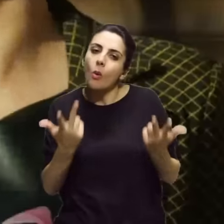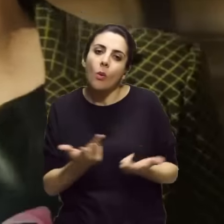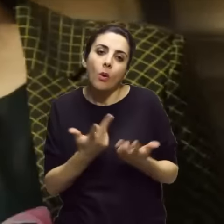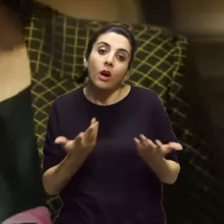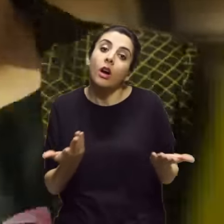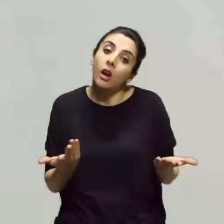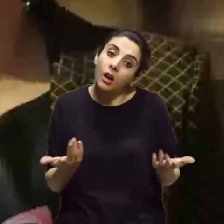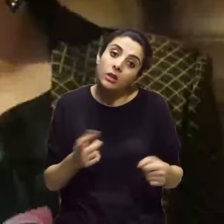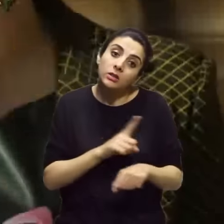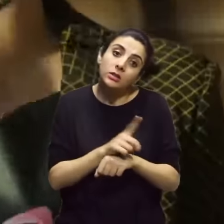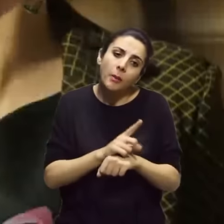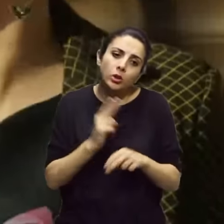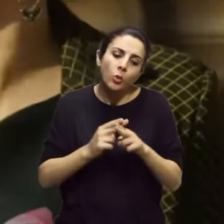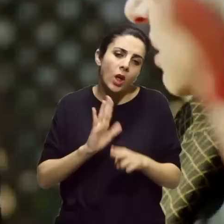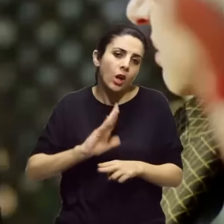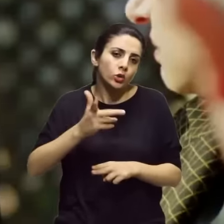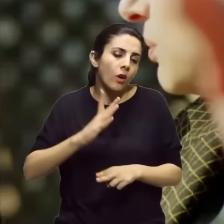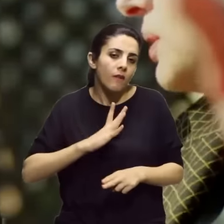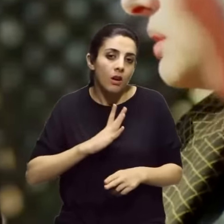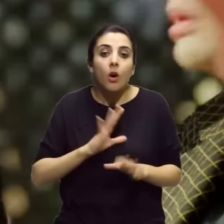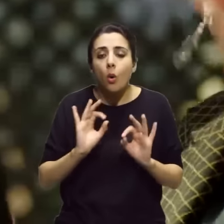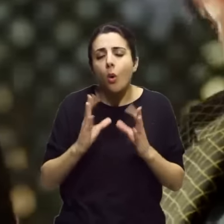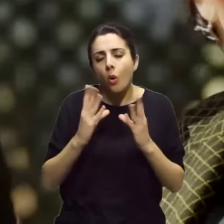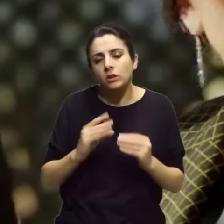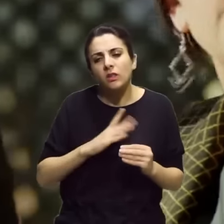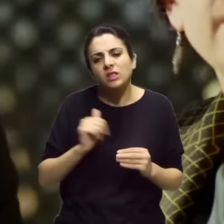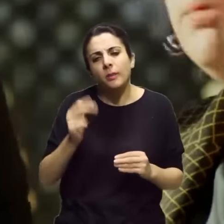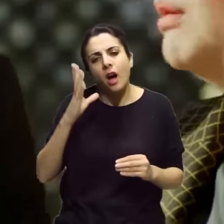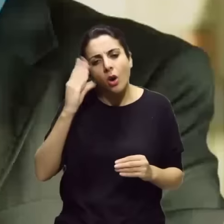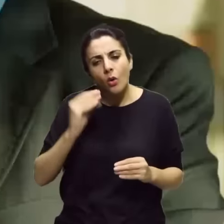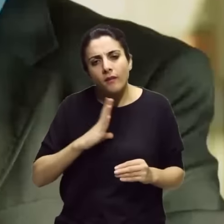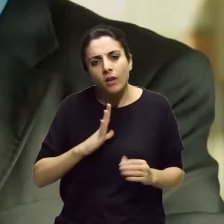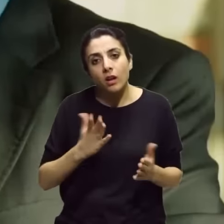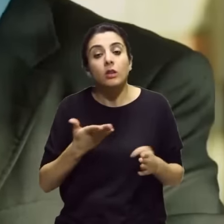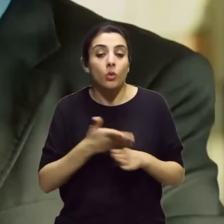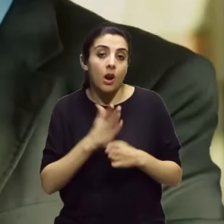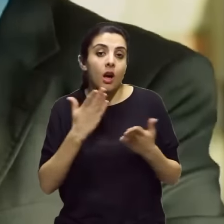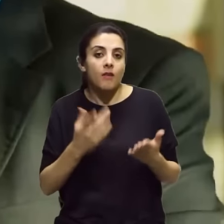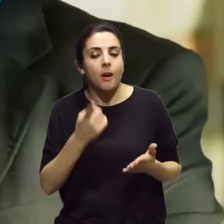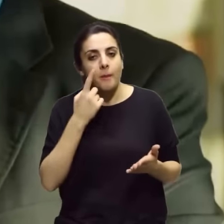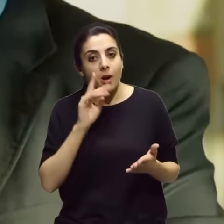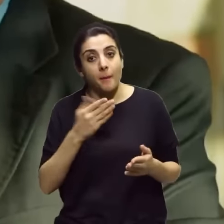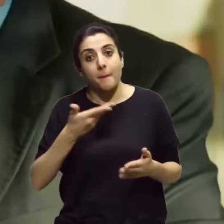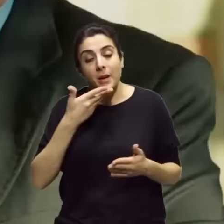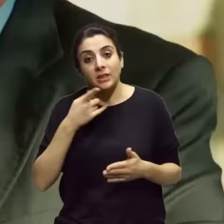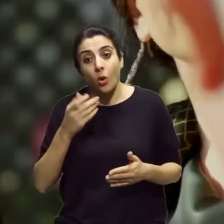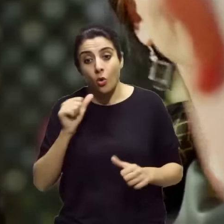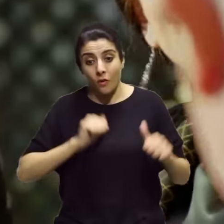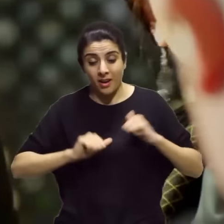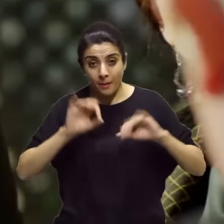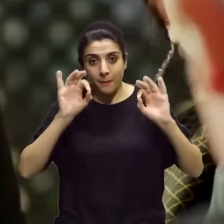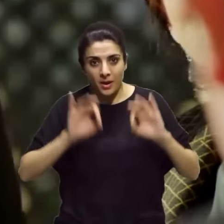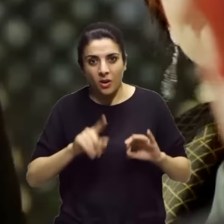yani. Ya zaman dediğin öyle vurur diye geçer. Olacak olacak, o da anlayacak. Tabii canım, esas bak şimdi Masal üniversiteye